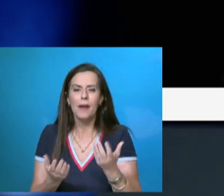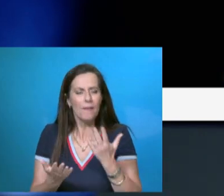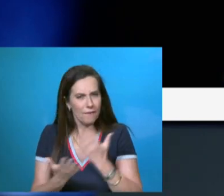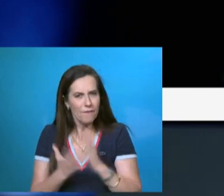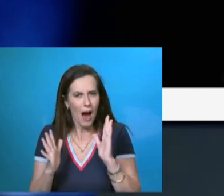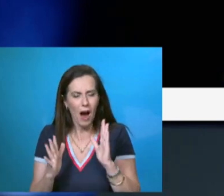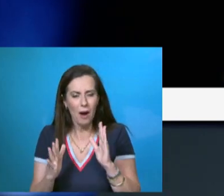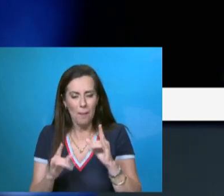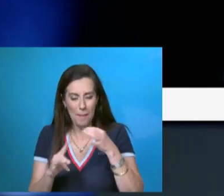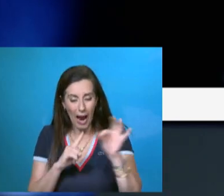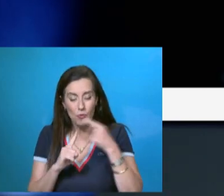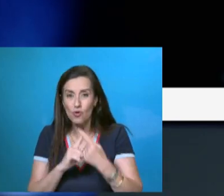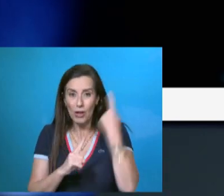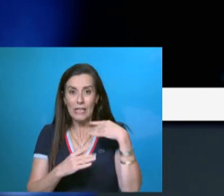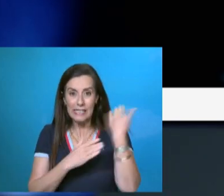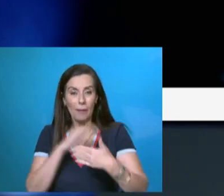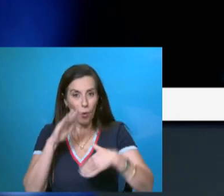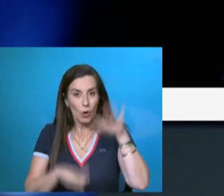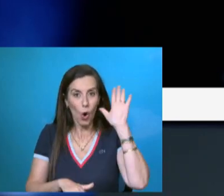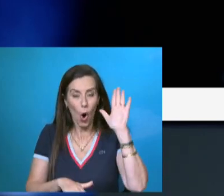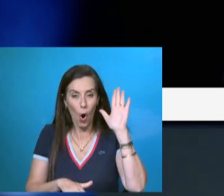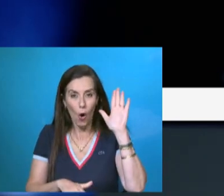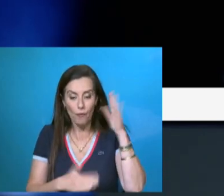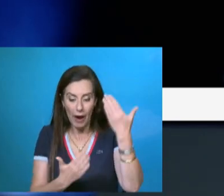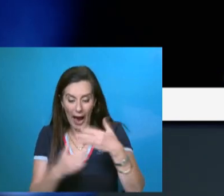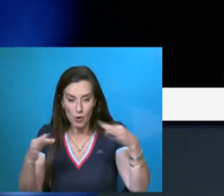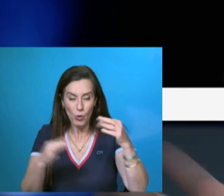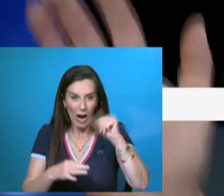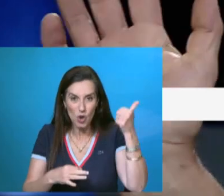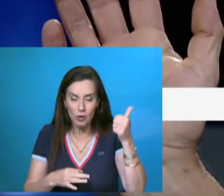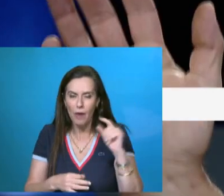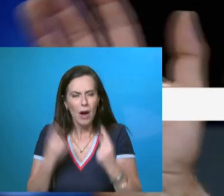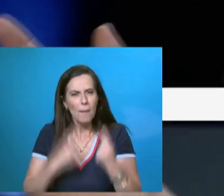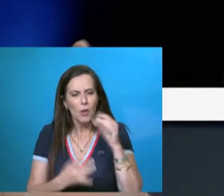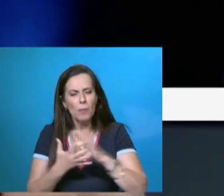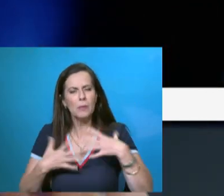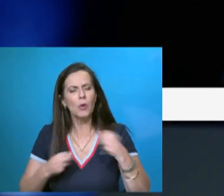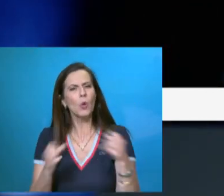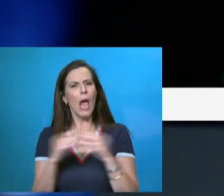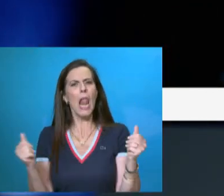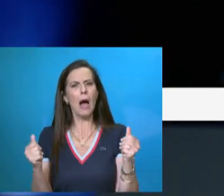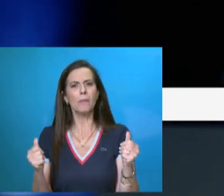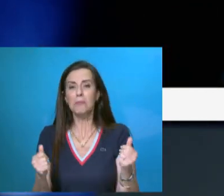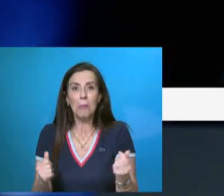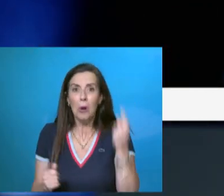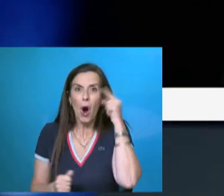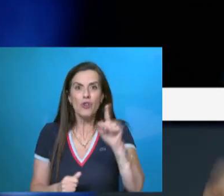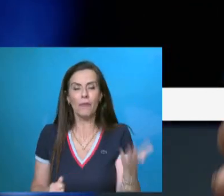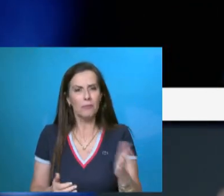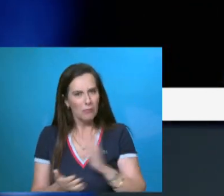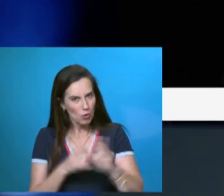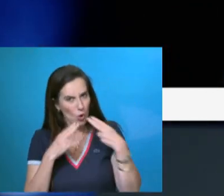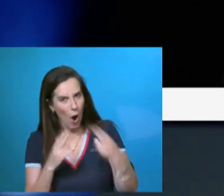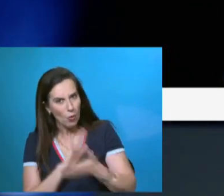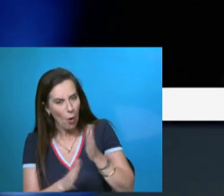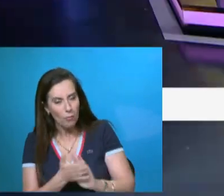השנה שעברה, כבר סיימנו את רוב את הטיוטה הראשונית. אבל פתאום משרד הבריאות נעלם לך. את זה לא צפיתי. מה, פשוט לא עונים לטלפונים? מה קורה?